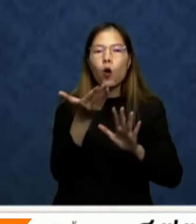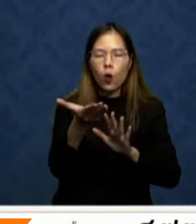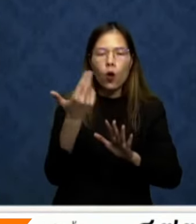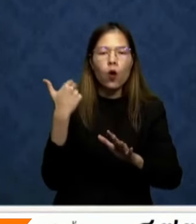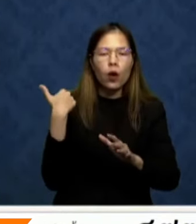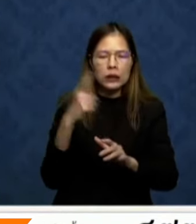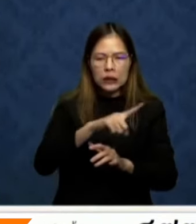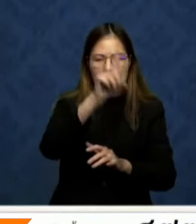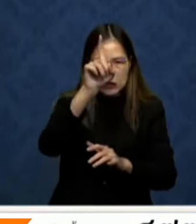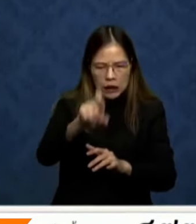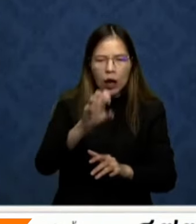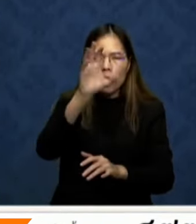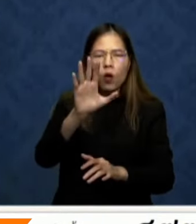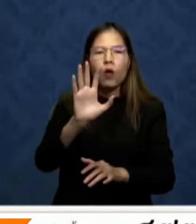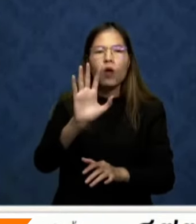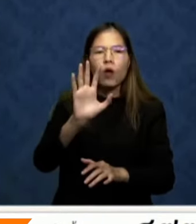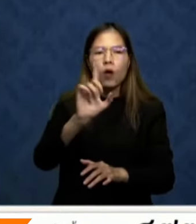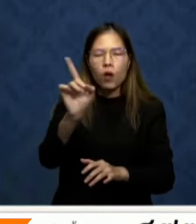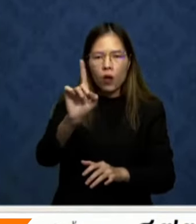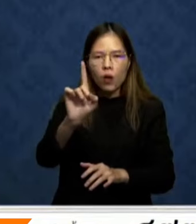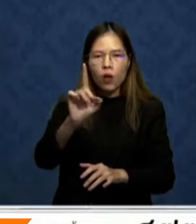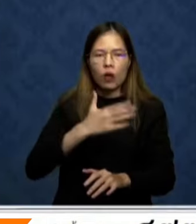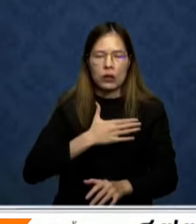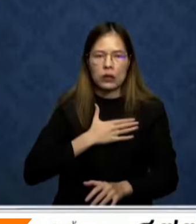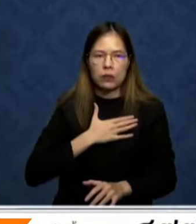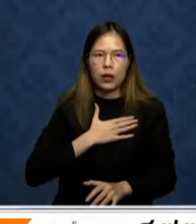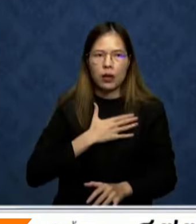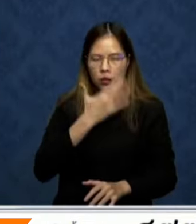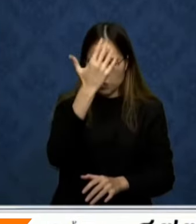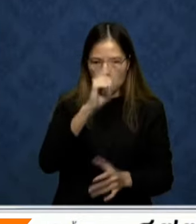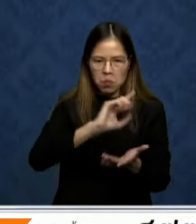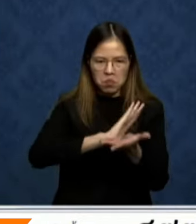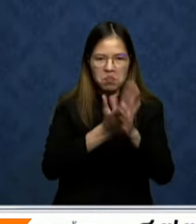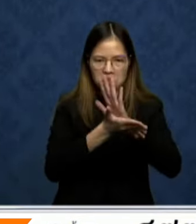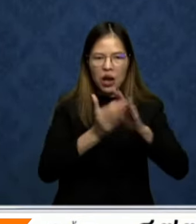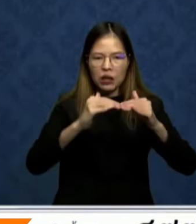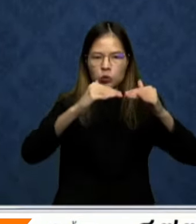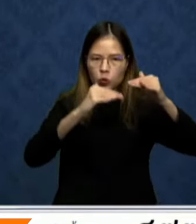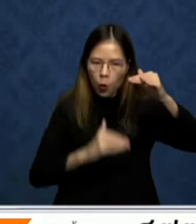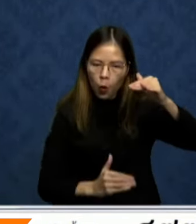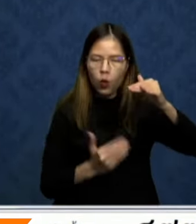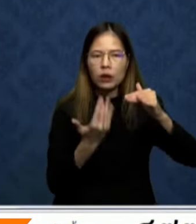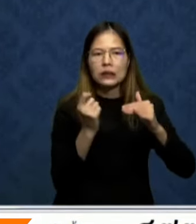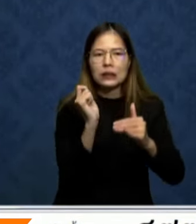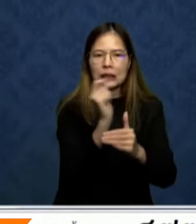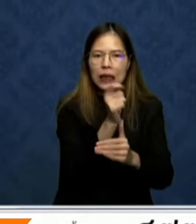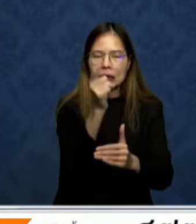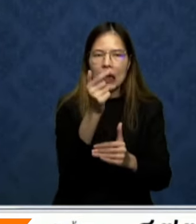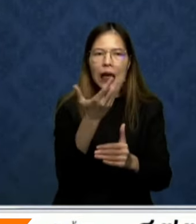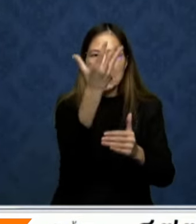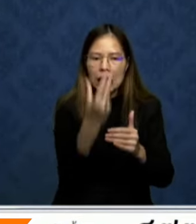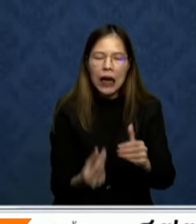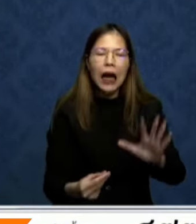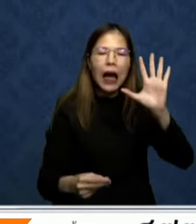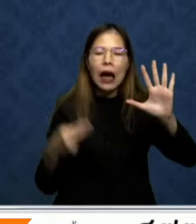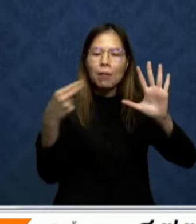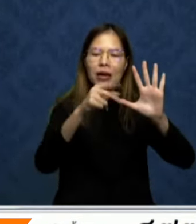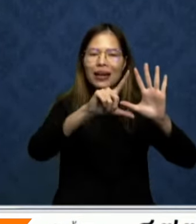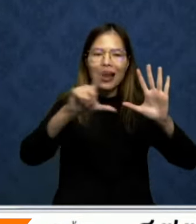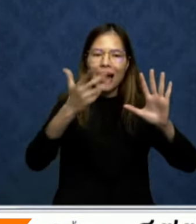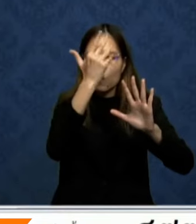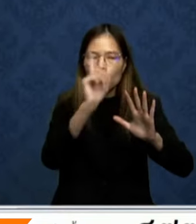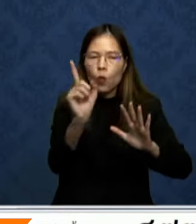ข้อสังเกตเพื่อจะบอกว่าทำไมผมถึงต้องปรับลดวงเงินงบประมาณรายจ่ายลงมาเหลือแค่ 50,000 ล้านเพื่